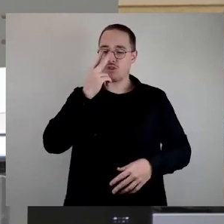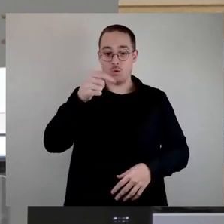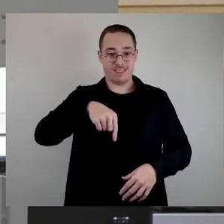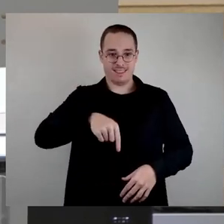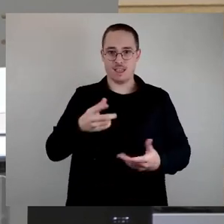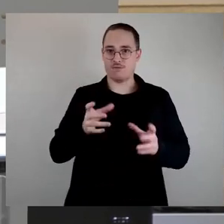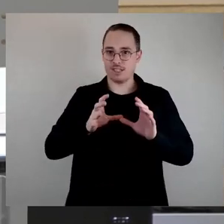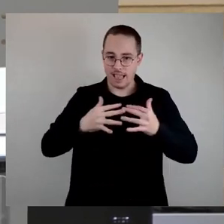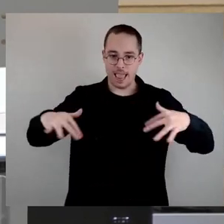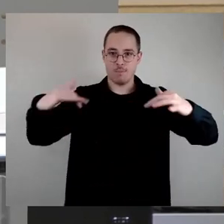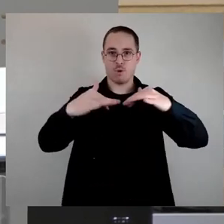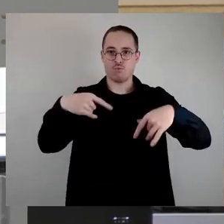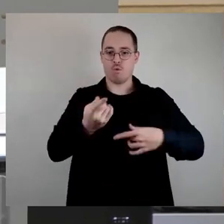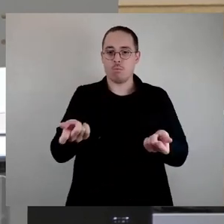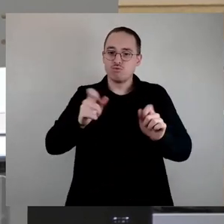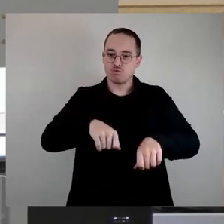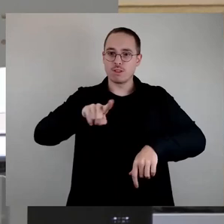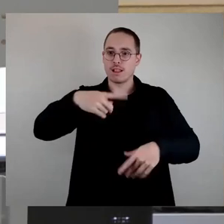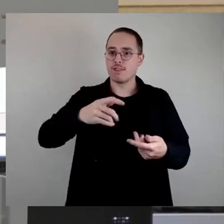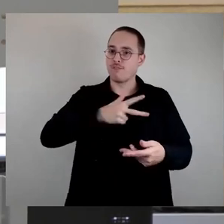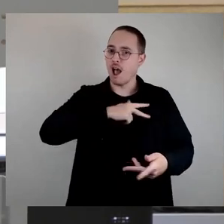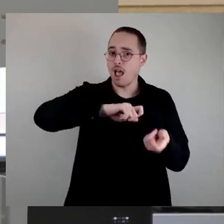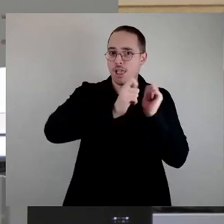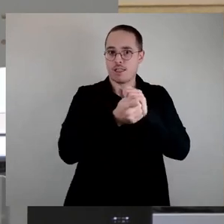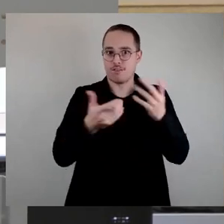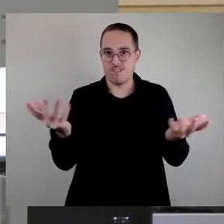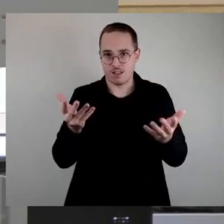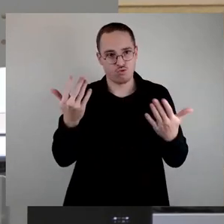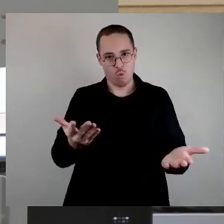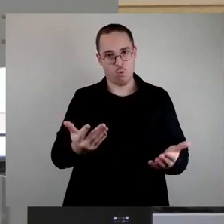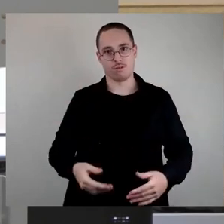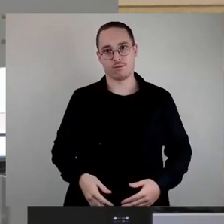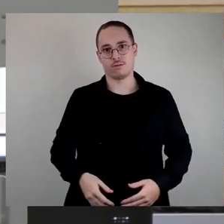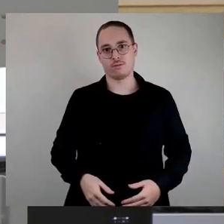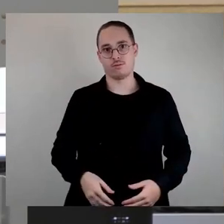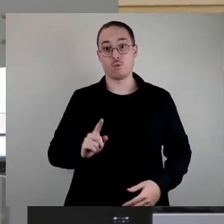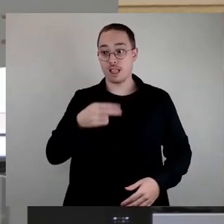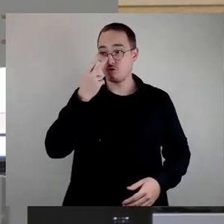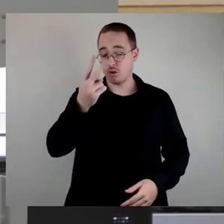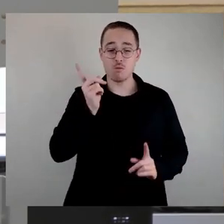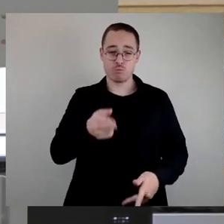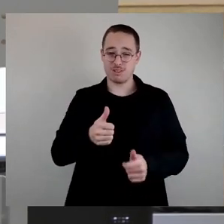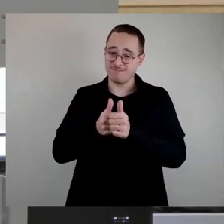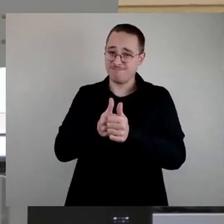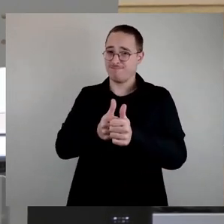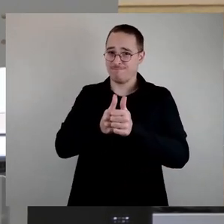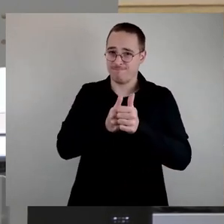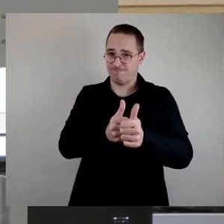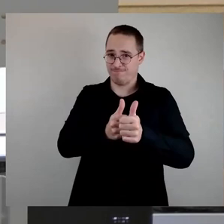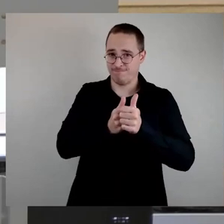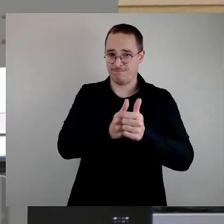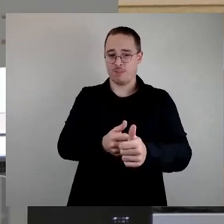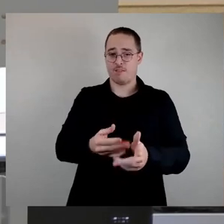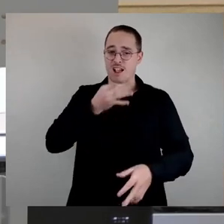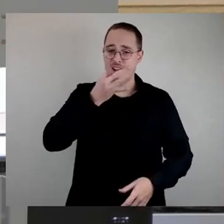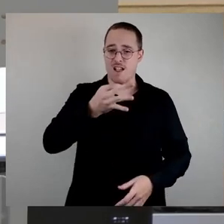verändern? Und das müssen wir dann auch tun und vor allem müssen wir, und das wird unsere Aufgabe sein, konsequent dranbleiben, also immer wieder nachfragen, immer wieder den Finger